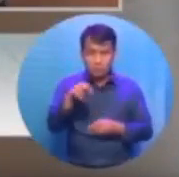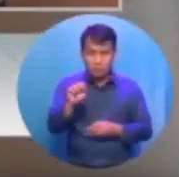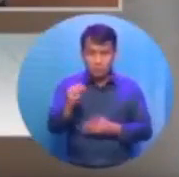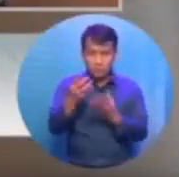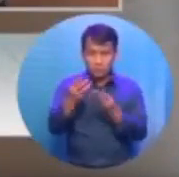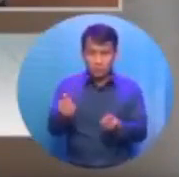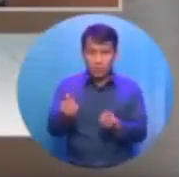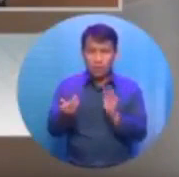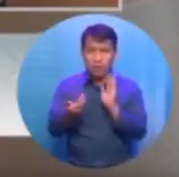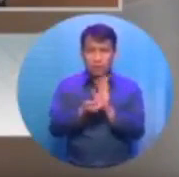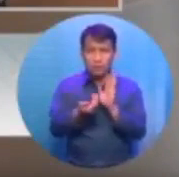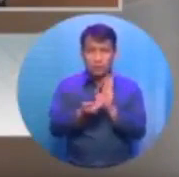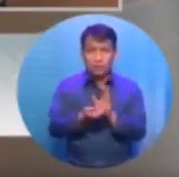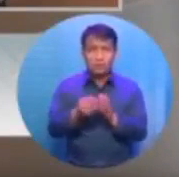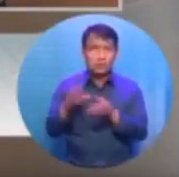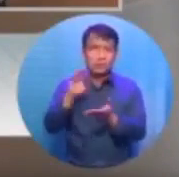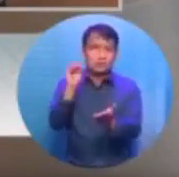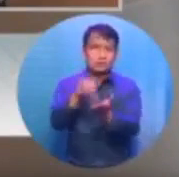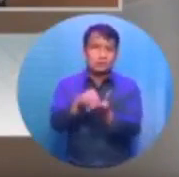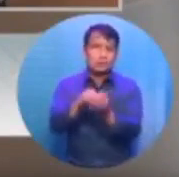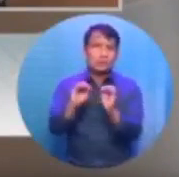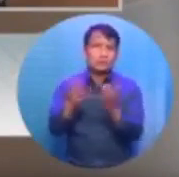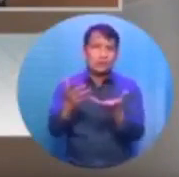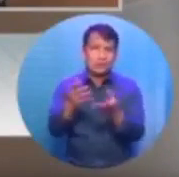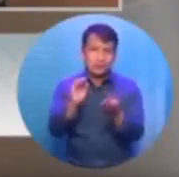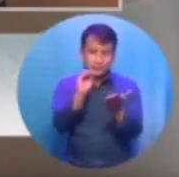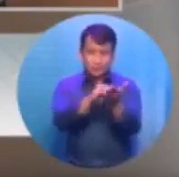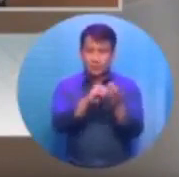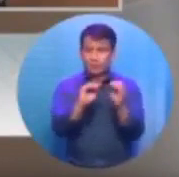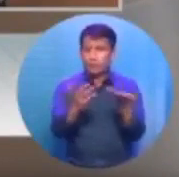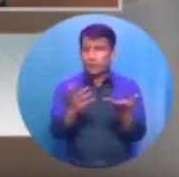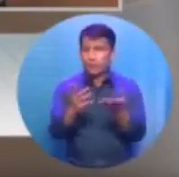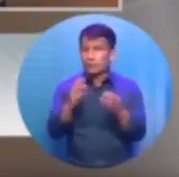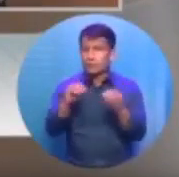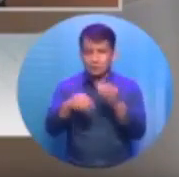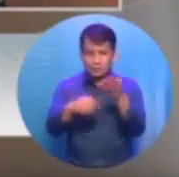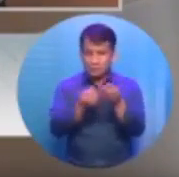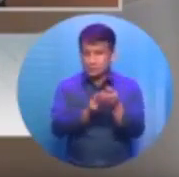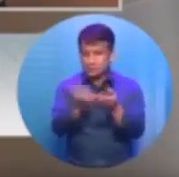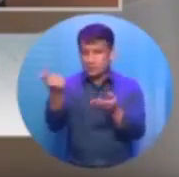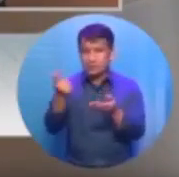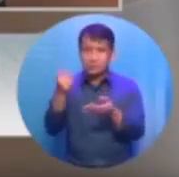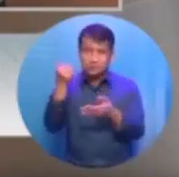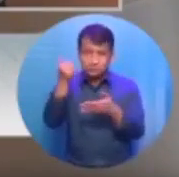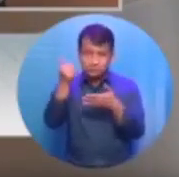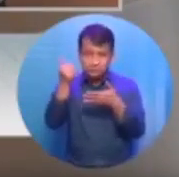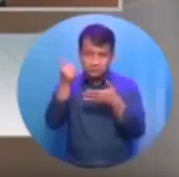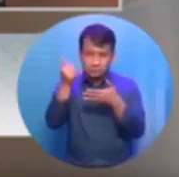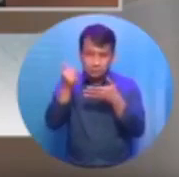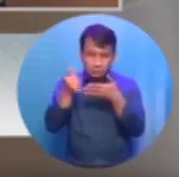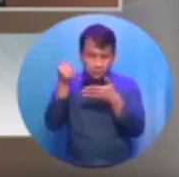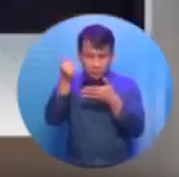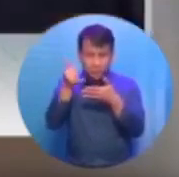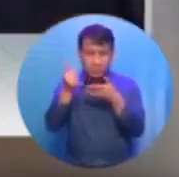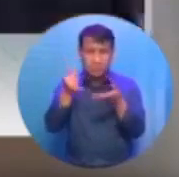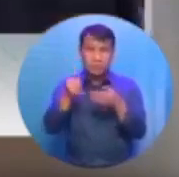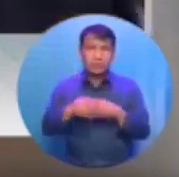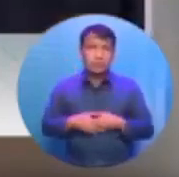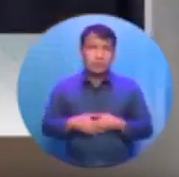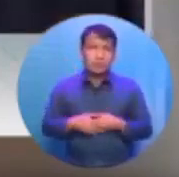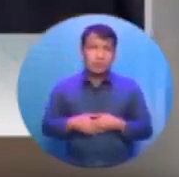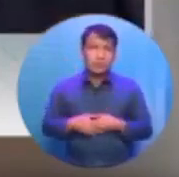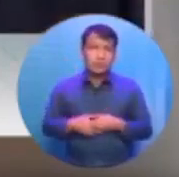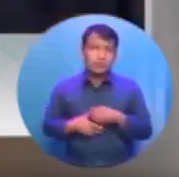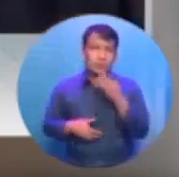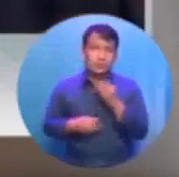nawawala na yung ebidensya, hindi na nabanggit. Wala po, sir. Wala po talaga, sir. Okay. Attorney Garrett. Yes, sir. Alam ko na kung ano